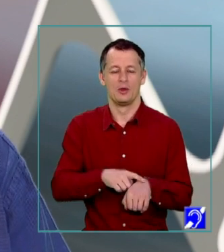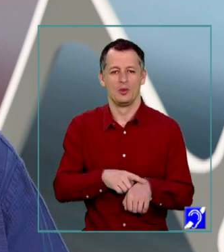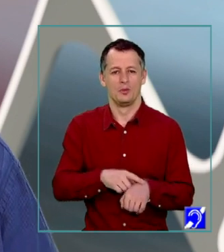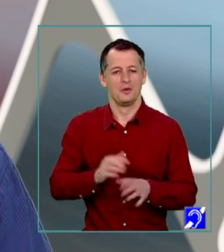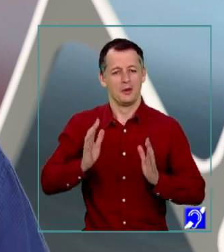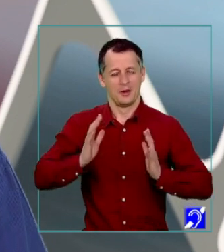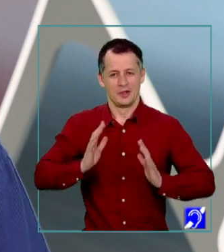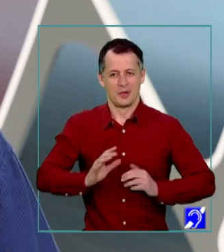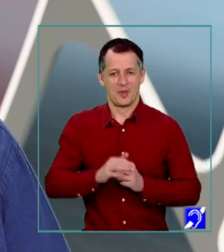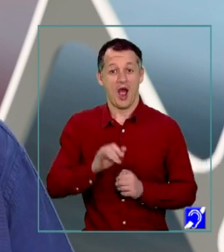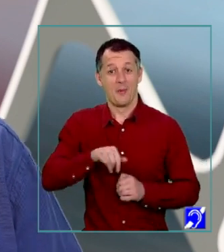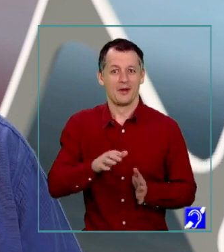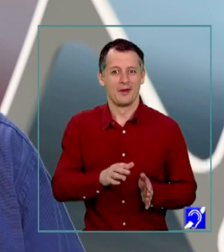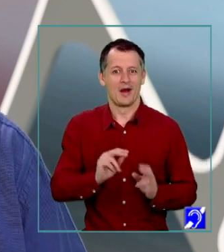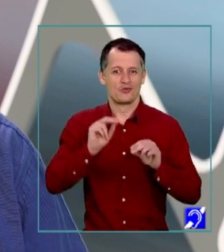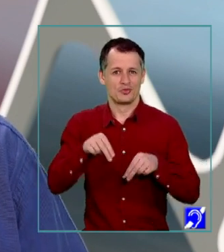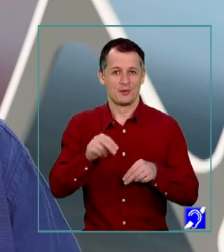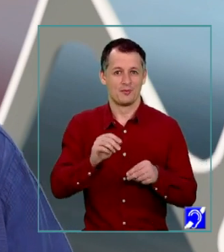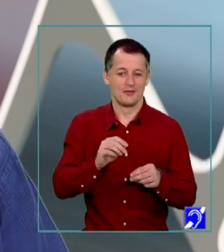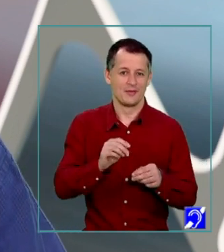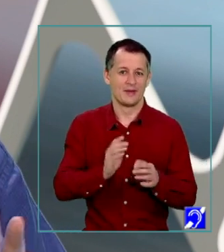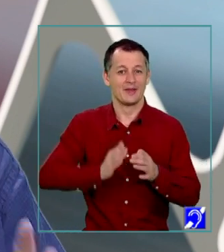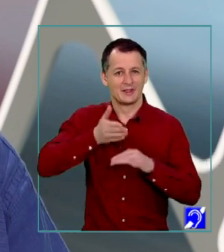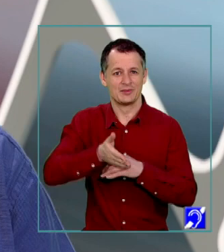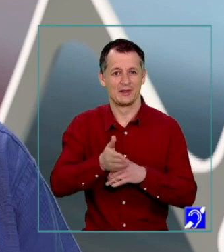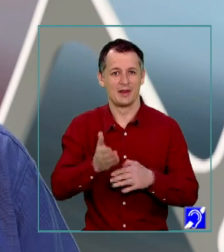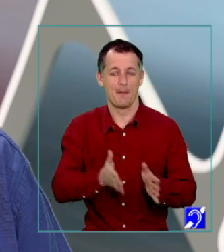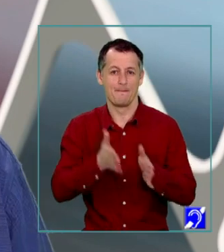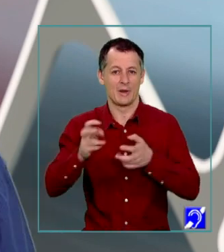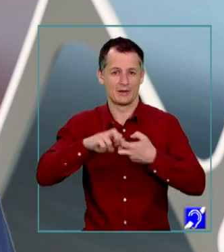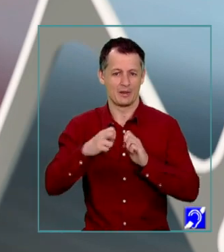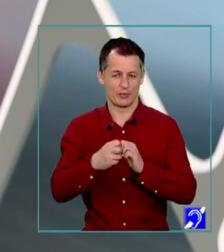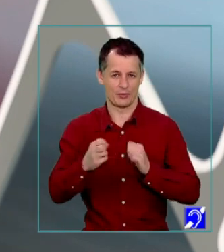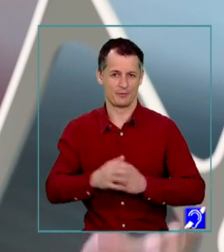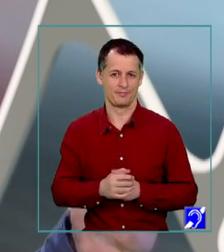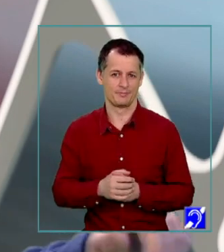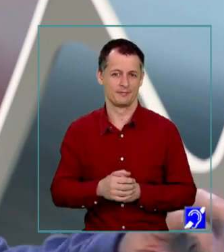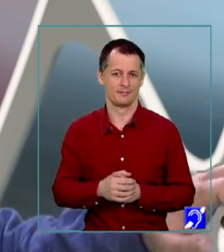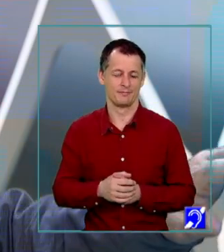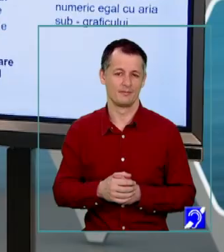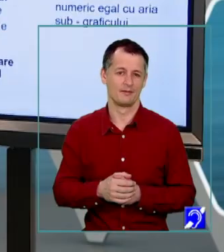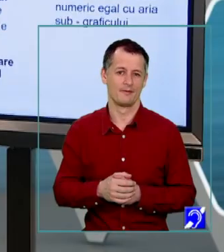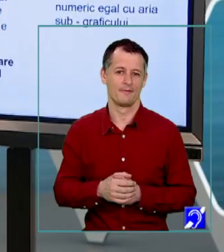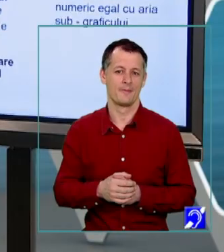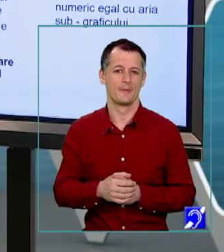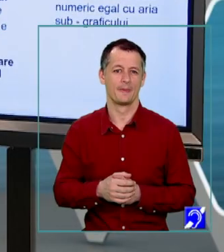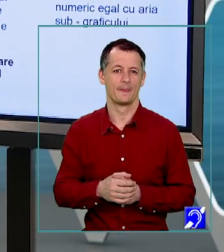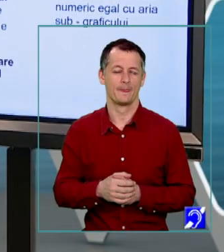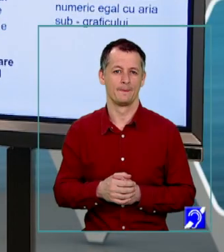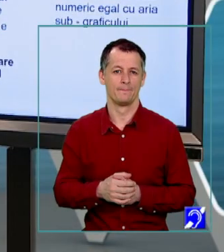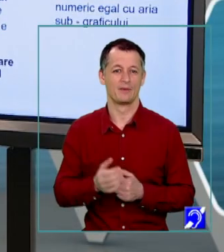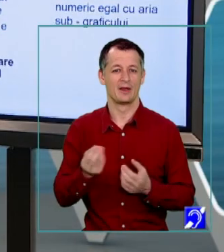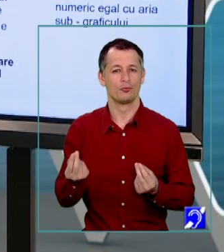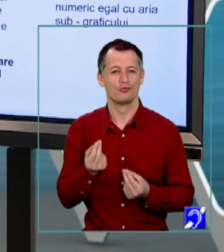la partea de probleme. Partea de probleme este puțin diferită față de partea de întrebări de tipul acesta, pentru